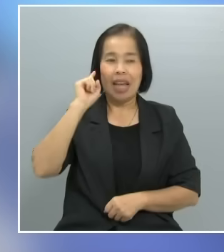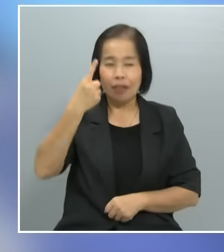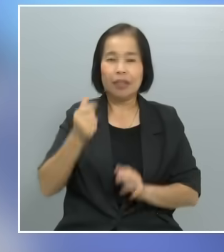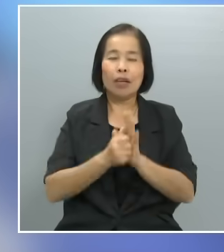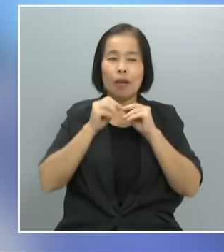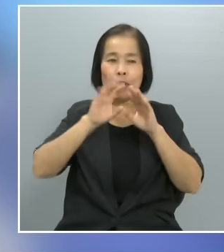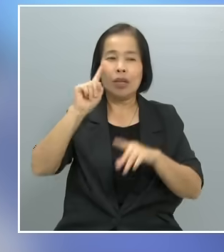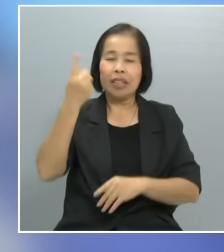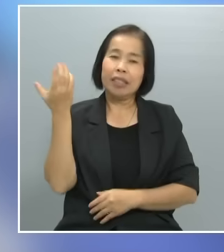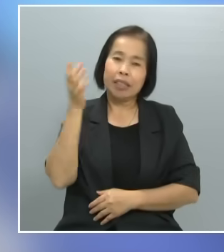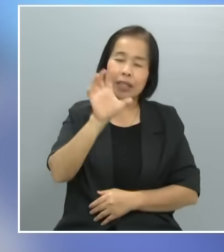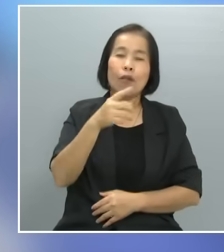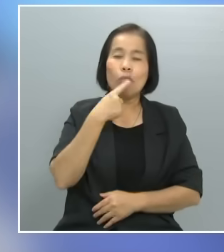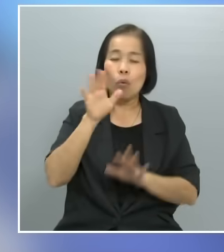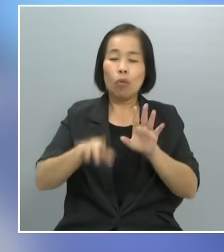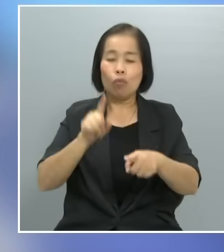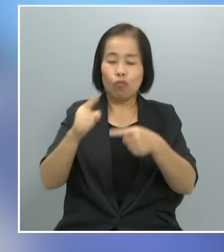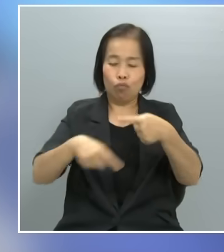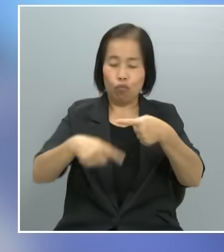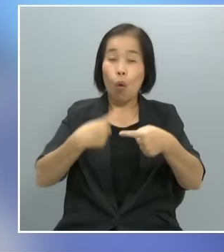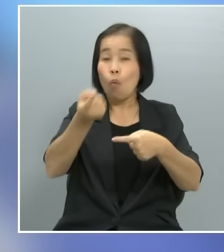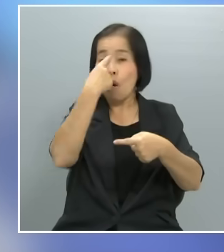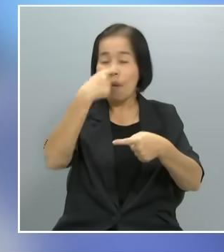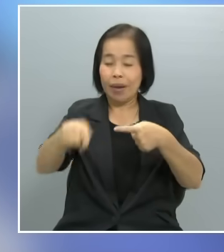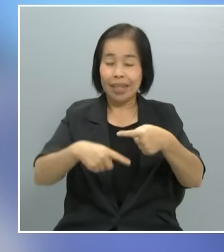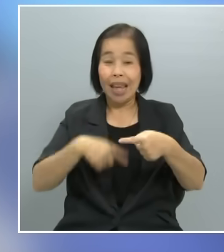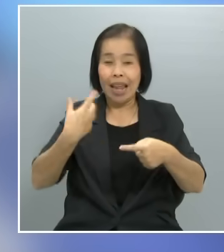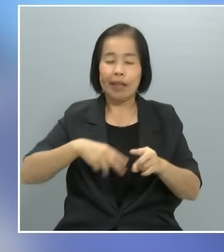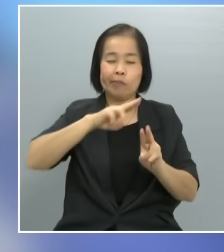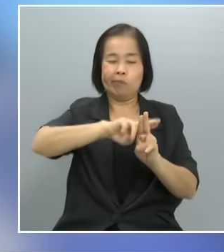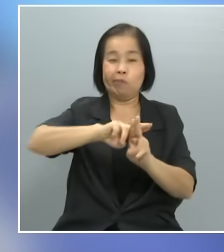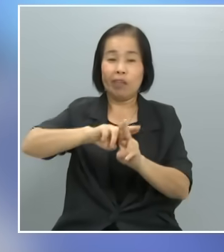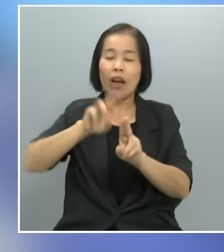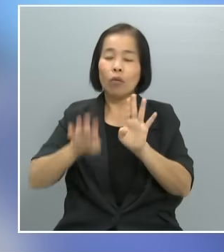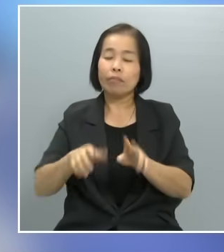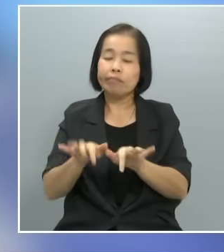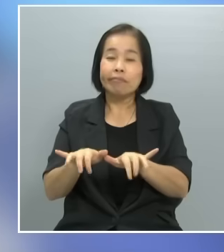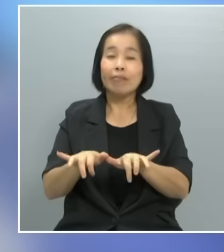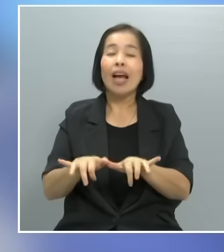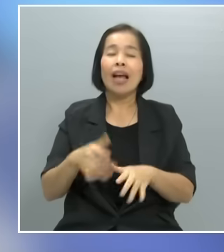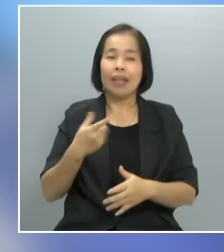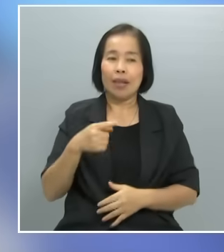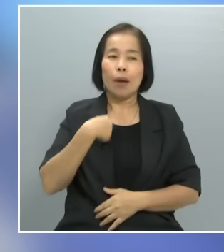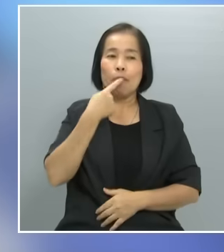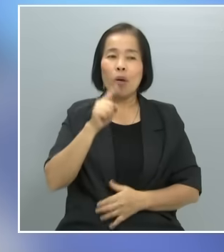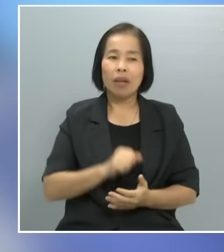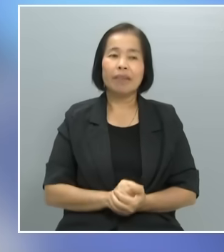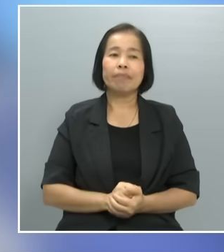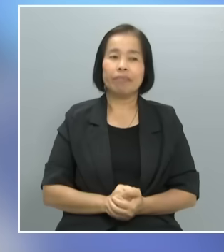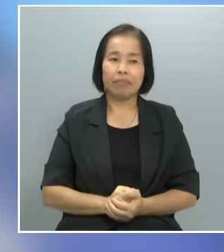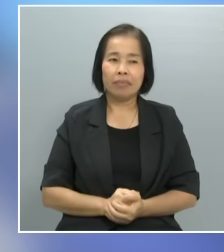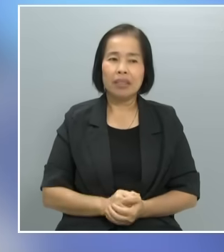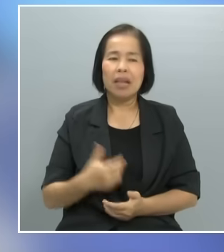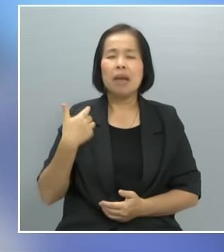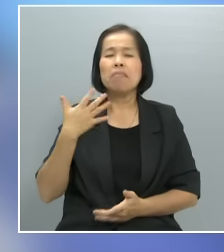รอบหนึ่งตอบโต้นักเลงคีย์บอร์ดแล้วก็ติดแฮชแท็กแบบนี้นักเลงคีย์บอร์ด นักเลงคีย์บอร์ดใครไปว่าเขาที่เขาบอกนะบอกว่านักเลงคีย์บอร์ดไม่มีผล